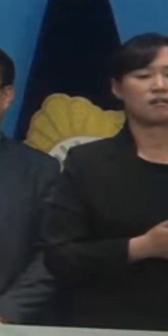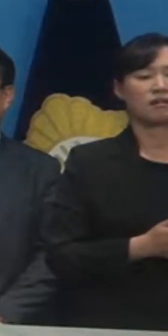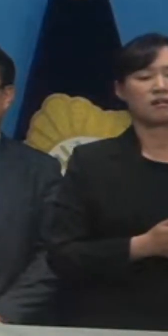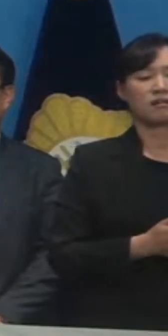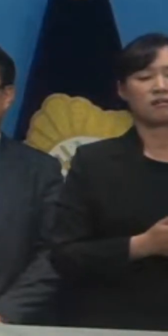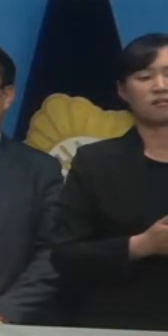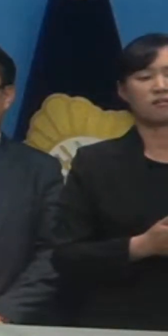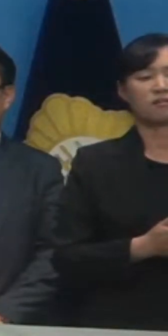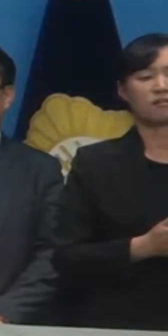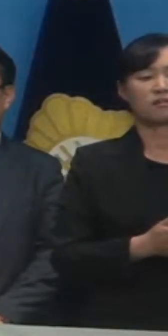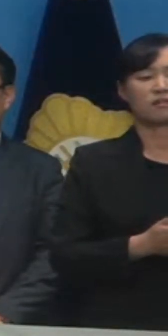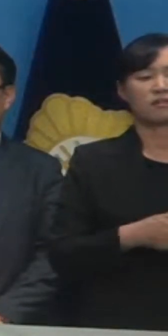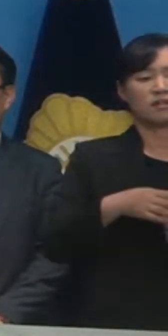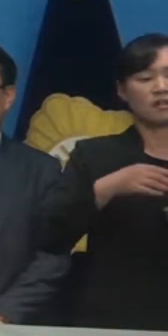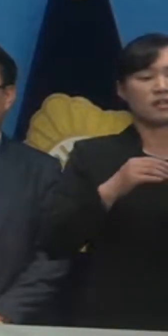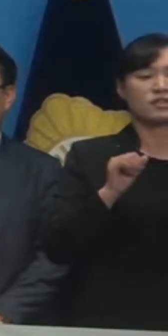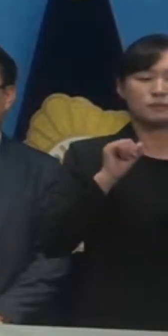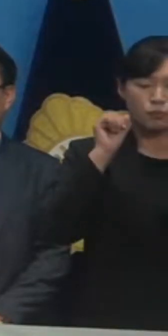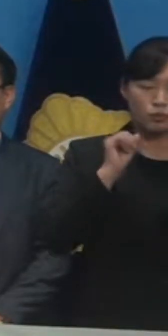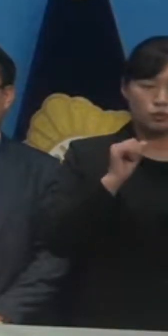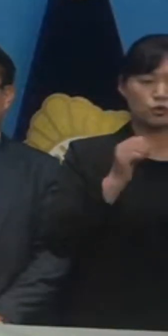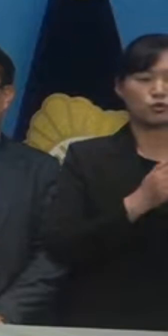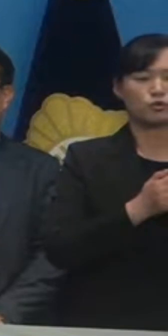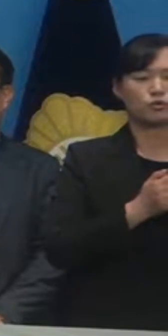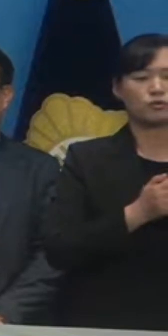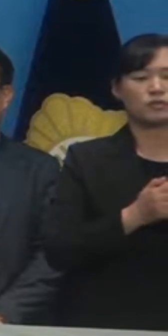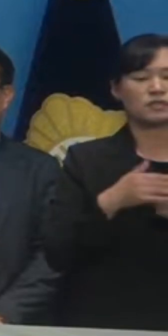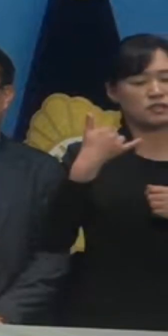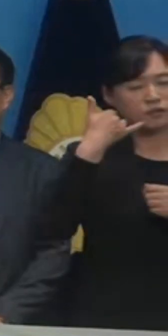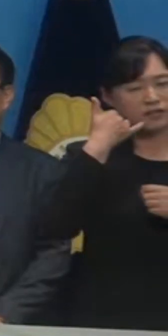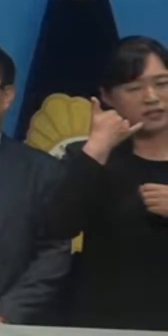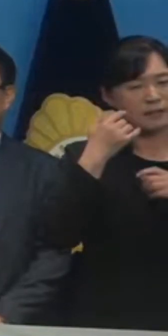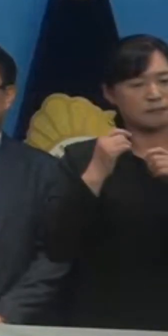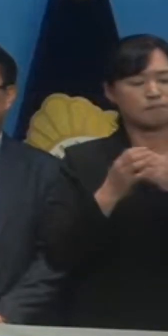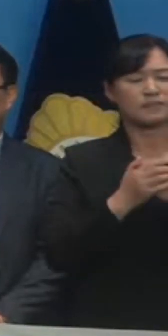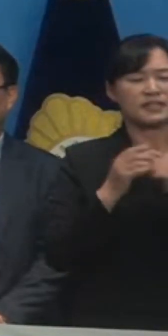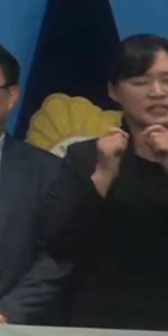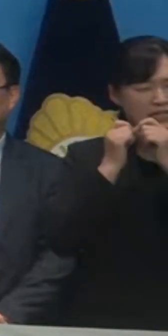인터내셔널, 성세스포츠, 보이시피싱,